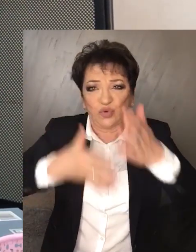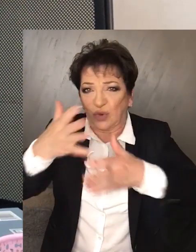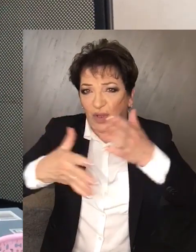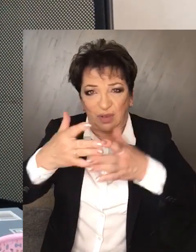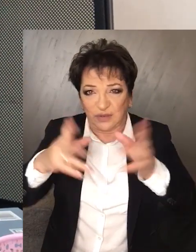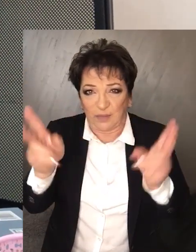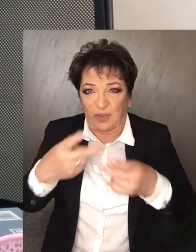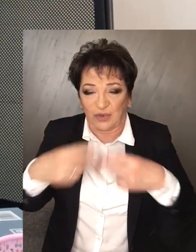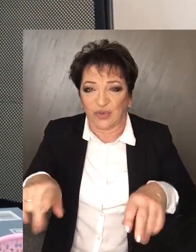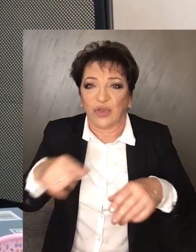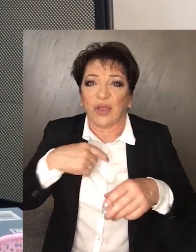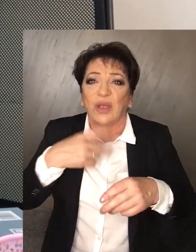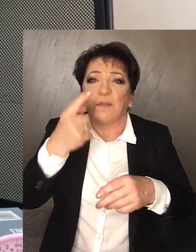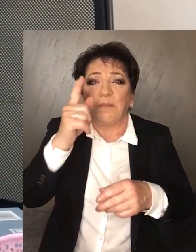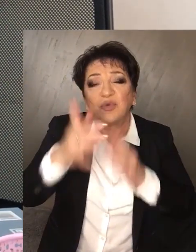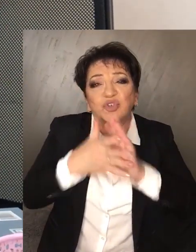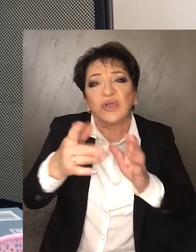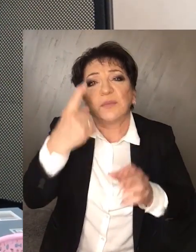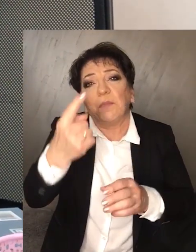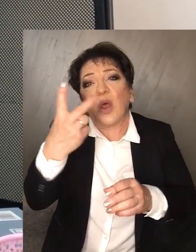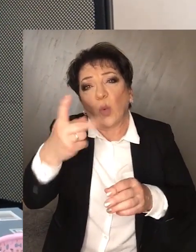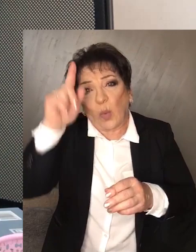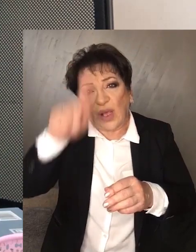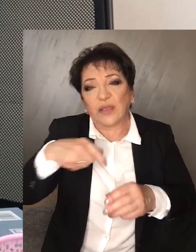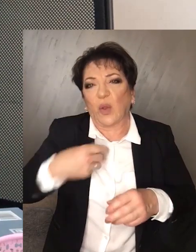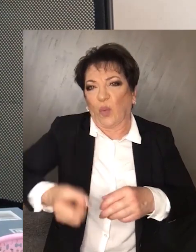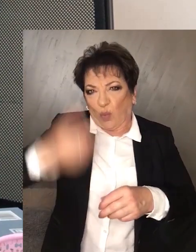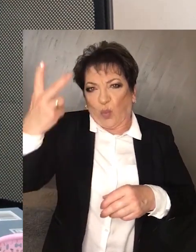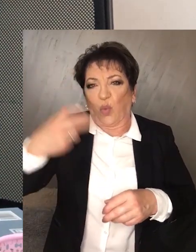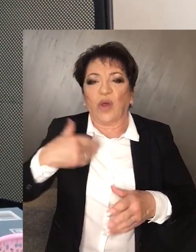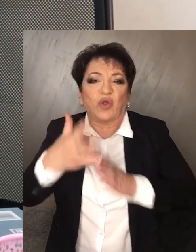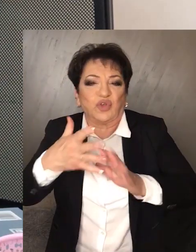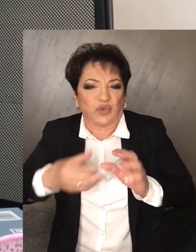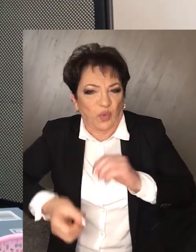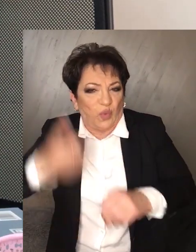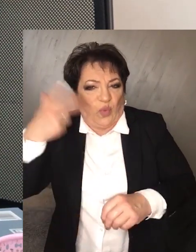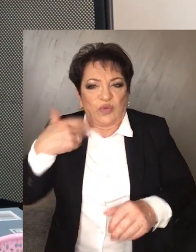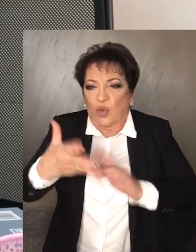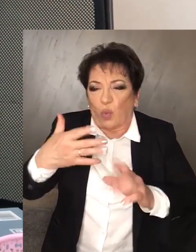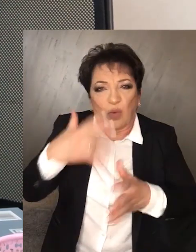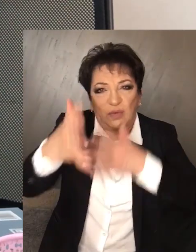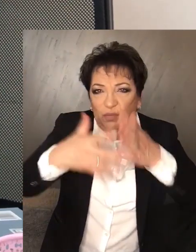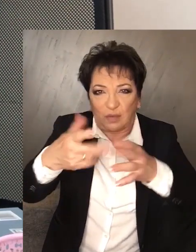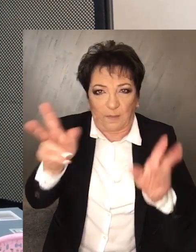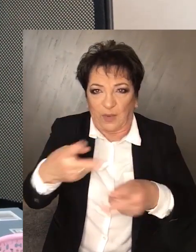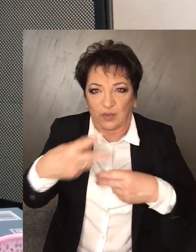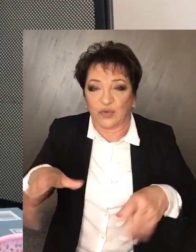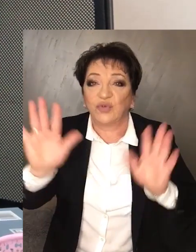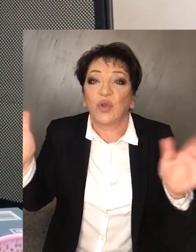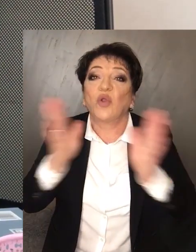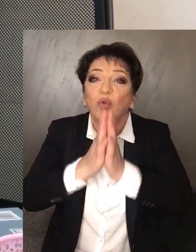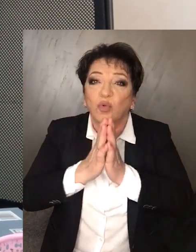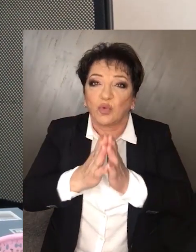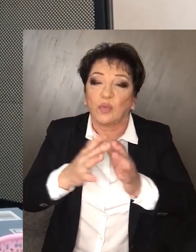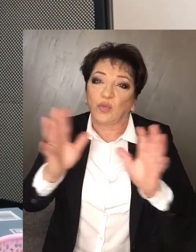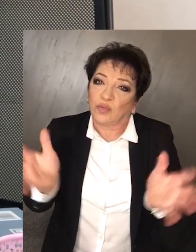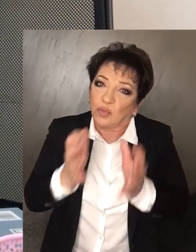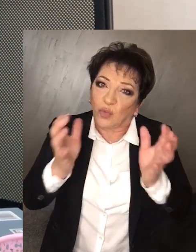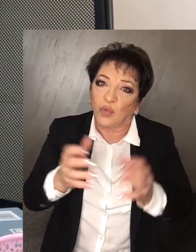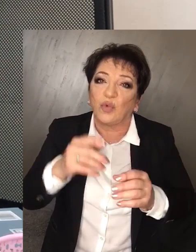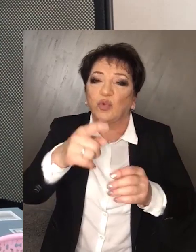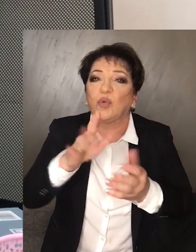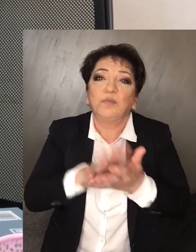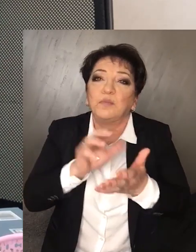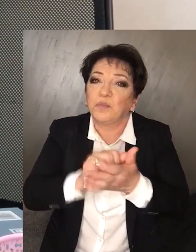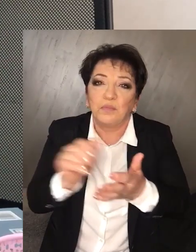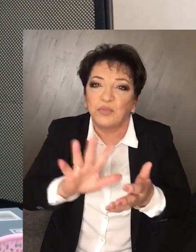եմ, խուսափեք սխալ ժեստերի լեզու օգտագործելուց։ Կարիք չկա երկու ժեստ իմանալուց հետո ասել, որ ես տիրապետում եմ